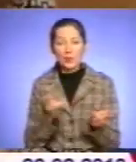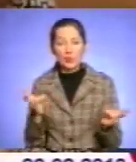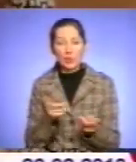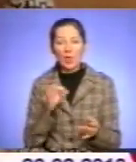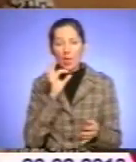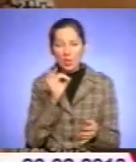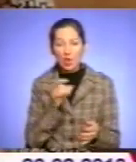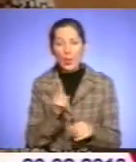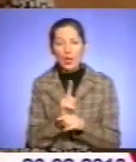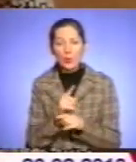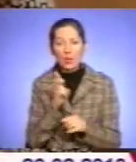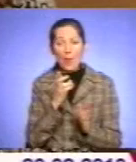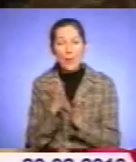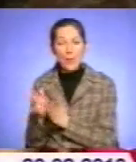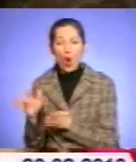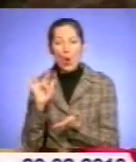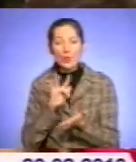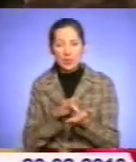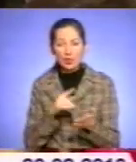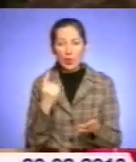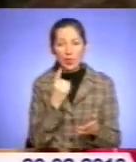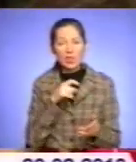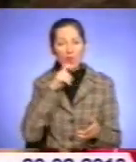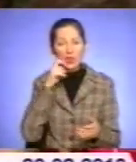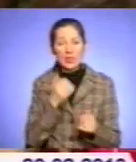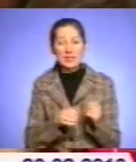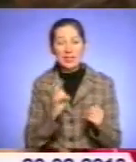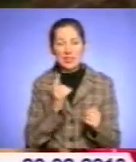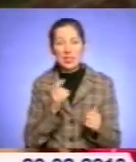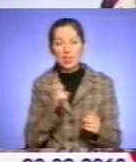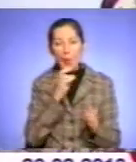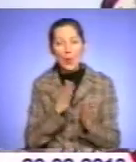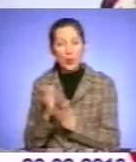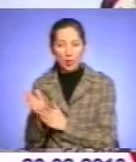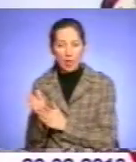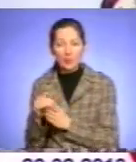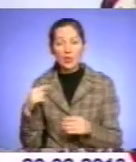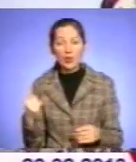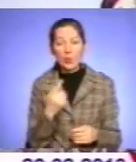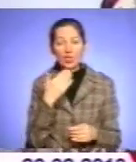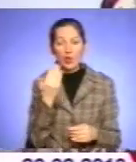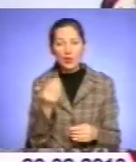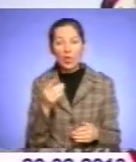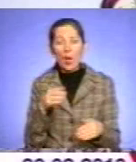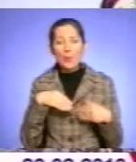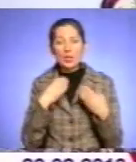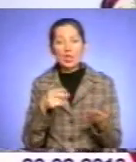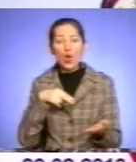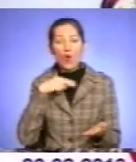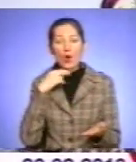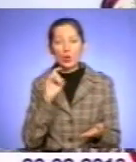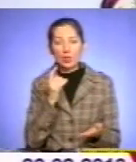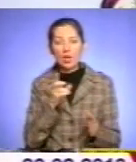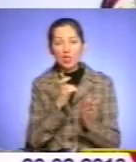зазначити, що Тернопільське бібліомістечко – єдине в Україні серед дитячих бібліотек. Вперше вони приділили увагу дитячій